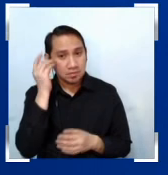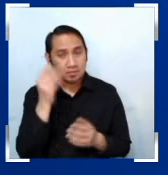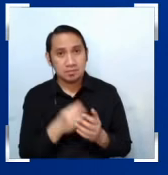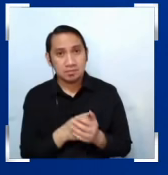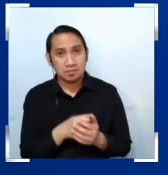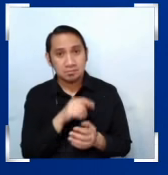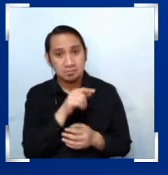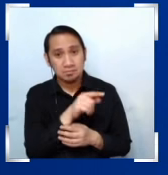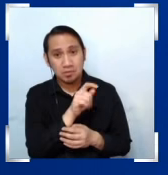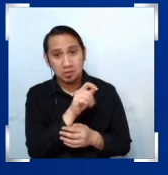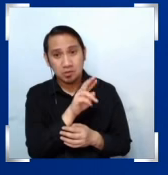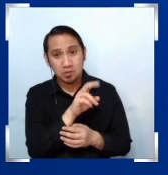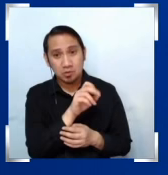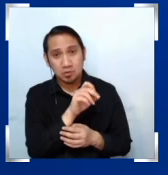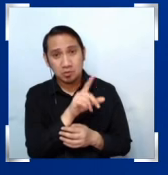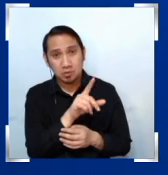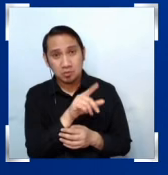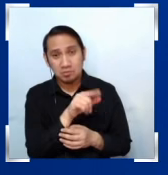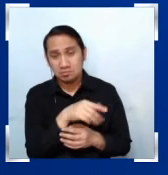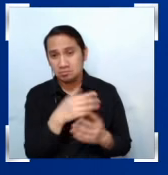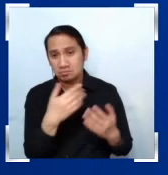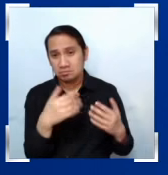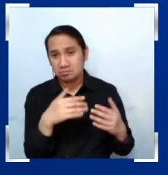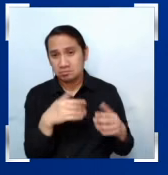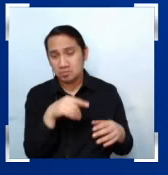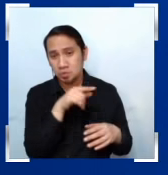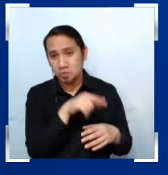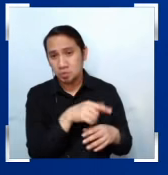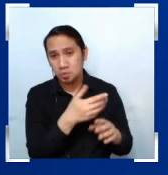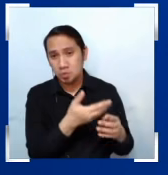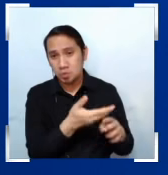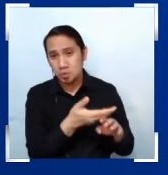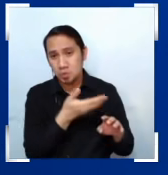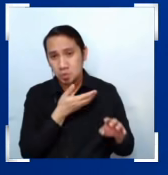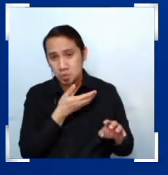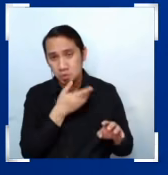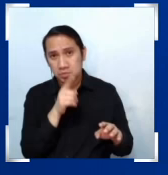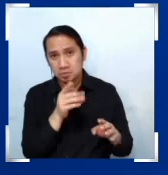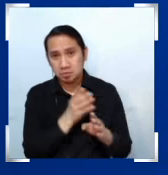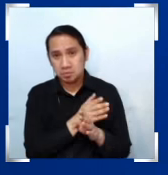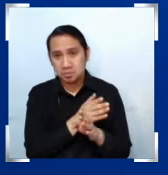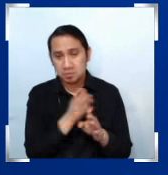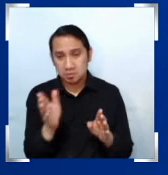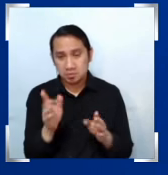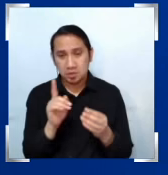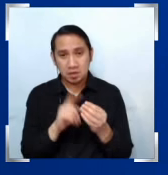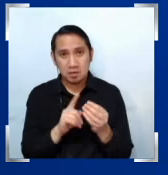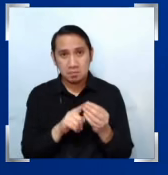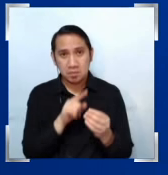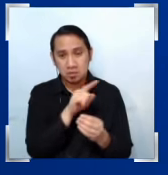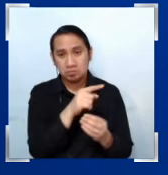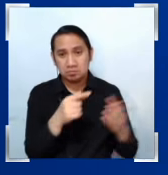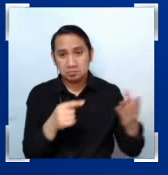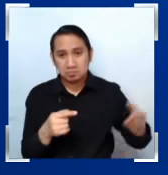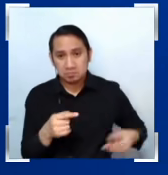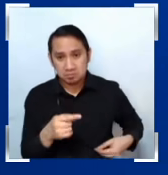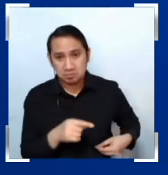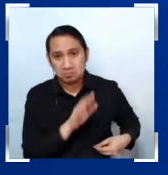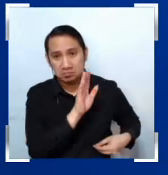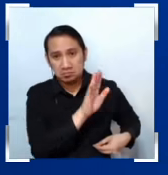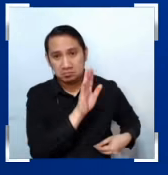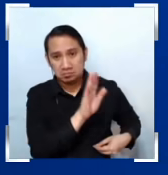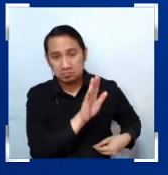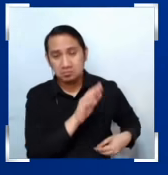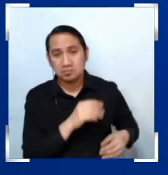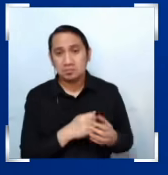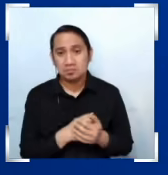Roque. Malisyoso ang niyang alegasyon na paraan lang daw para ilihis ang atensyon sa umano'y pandarambong ng kasalukuyong administrasyon. Ang dapat